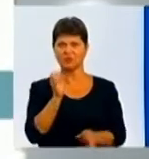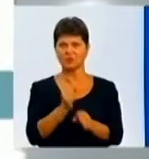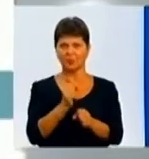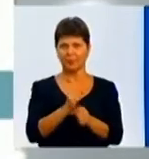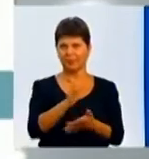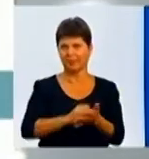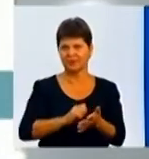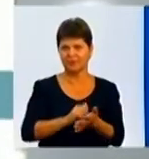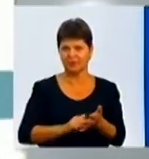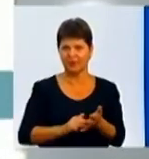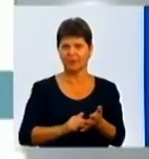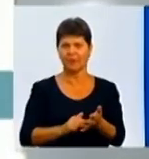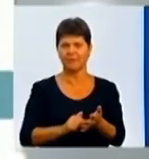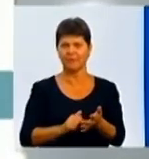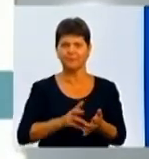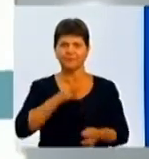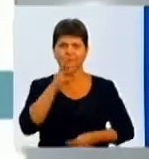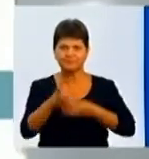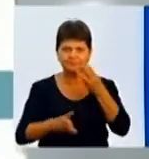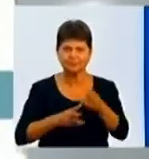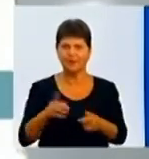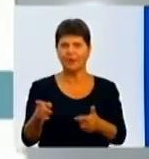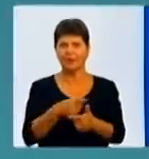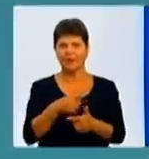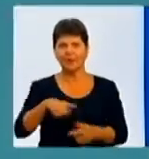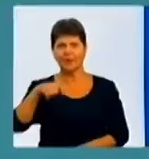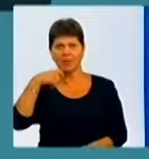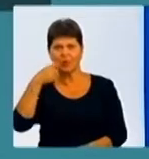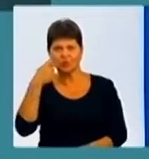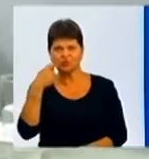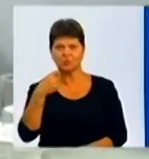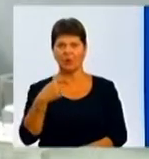на корінь язика, наприклад, ложкою або пальцями, якщо це старші діти.